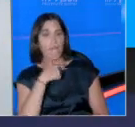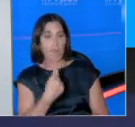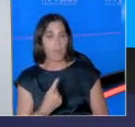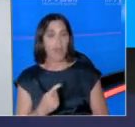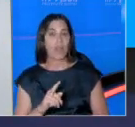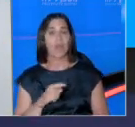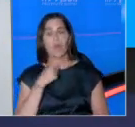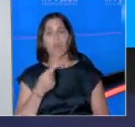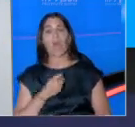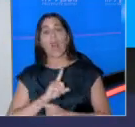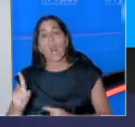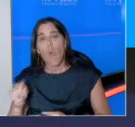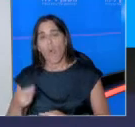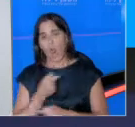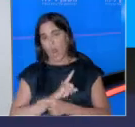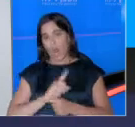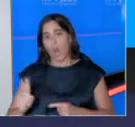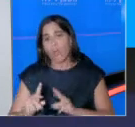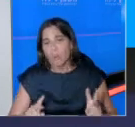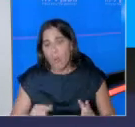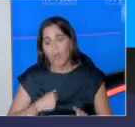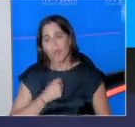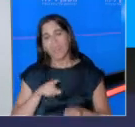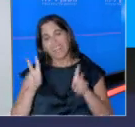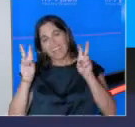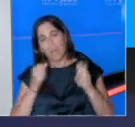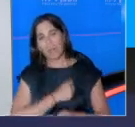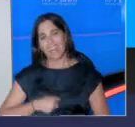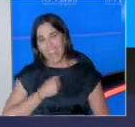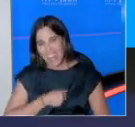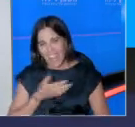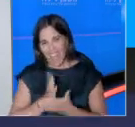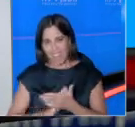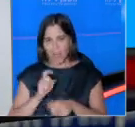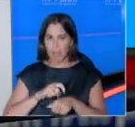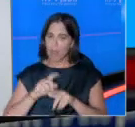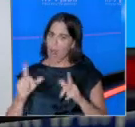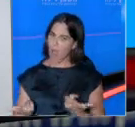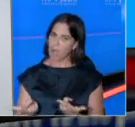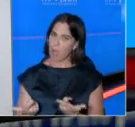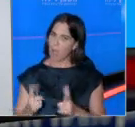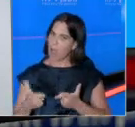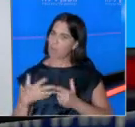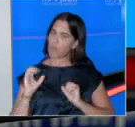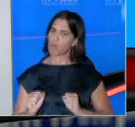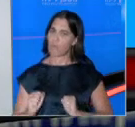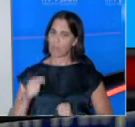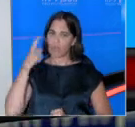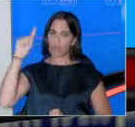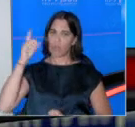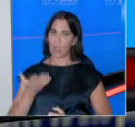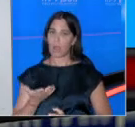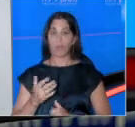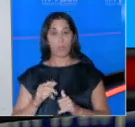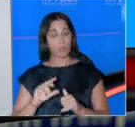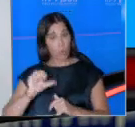אומר, אנחנו לא, זה לא ממשלת שמאל, זה, הוא כאילו מתנצל חצי מהזמן. למה הוא עושה את זה? למה הוא לא תופס יוזמה? קודם